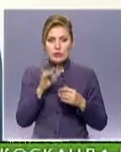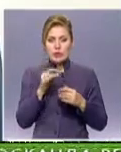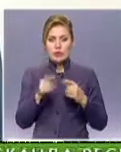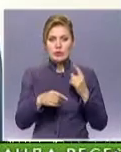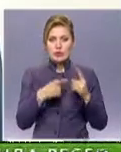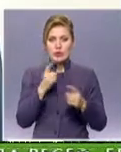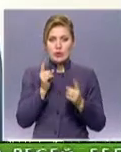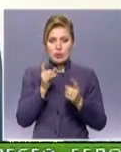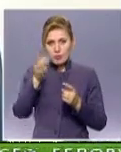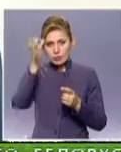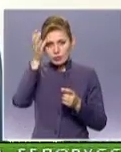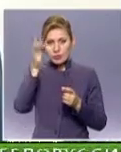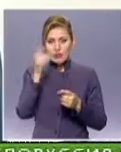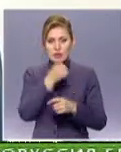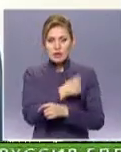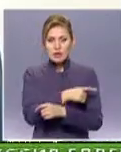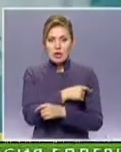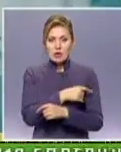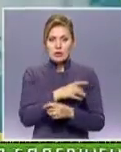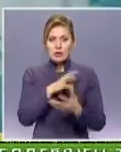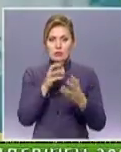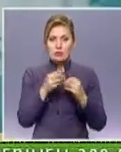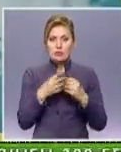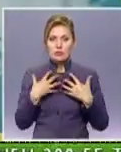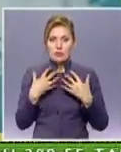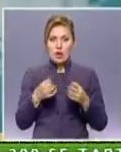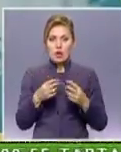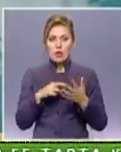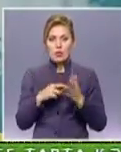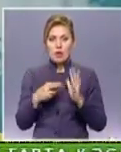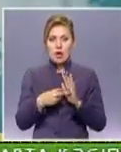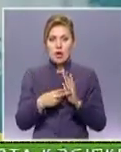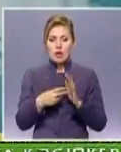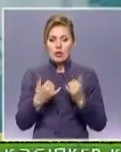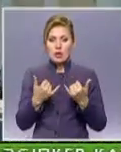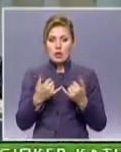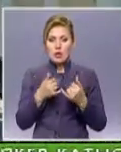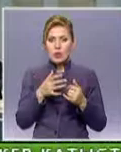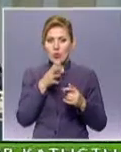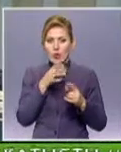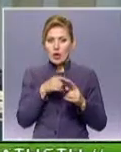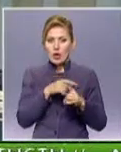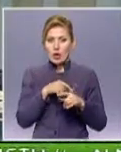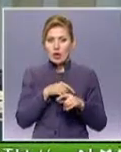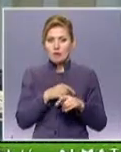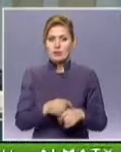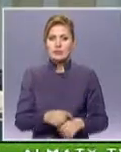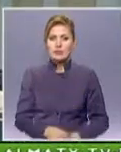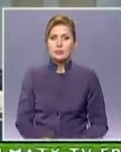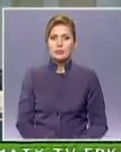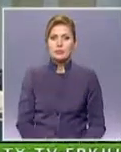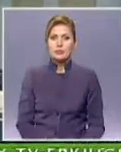кездесуді білім және денсаулық басқармасымен ұйымдастыруды жоспарлауда. Перизат Көмекбайқызы, Әсет Құндақбаев, Алматы телеарнасы.